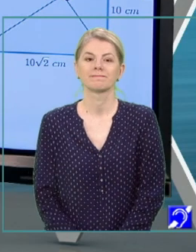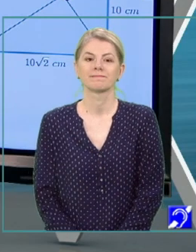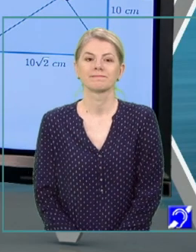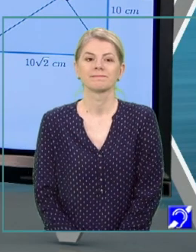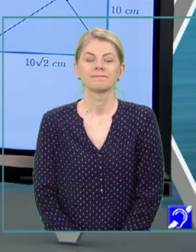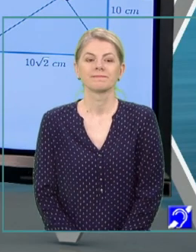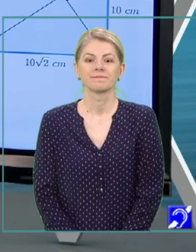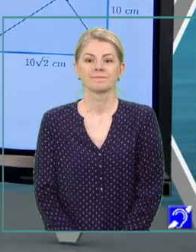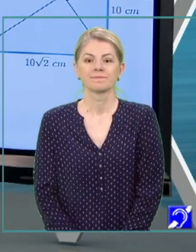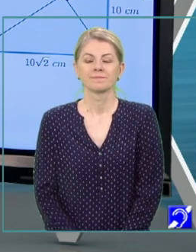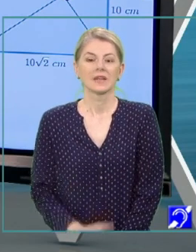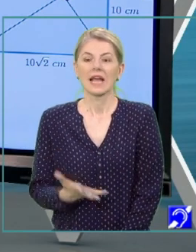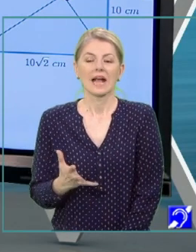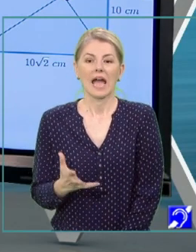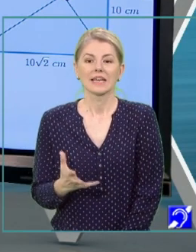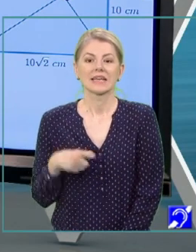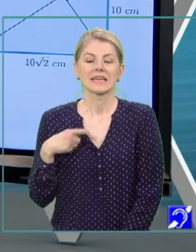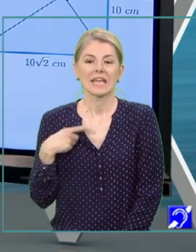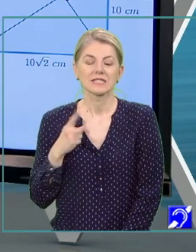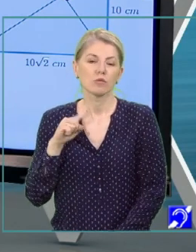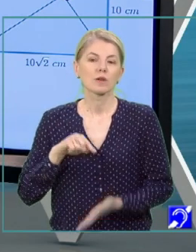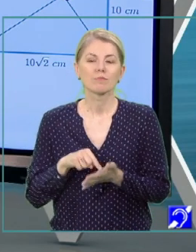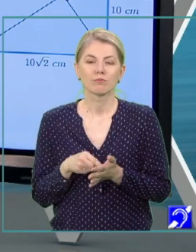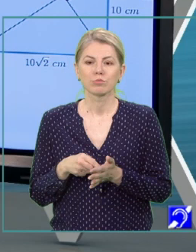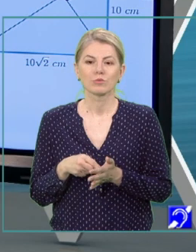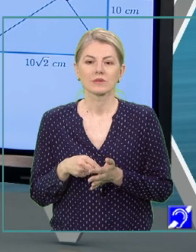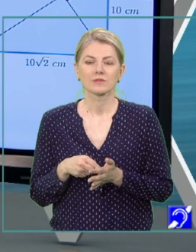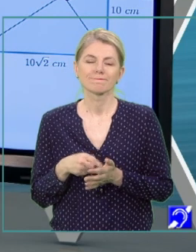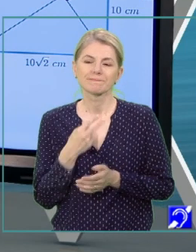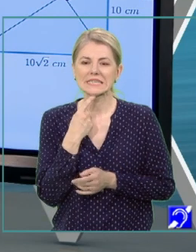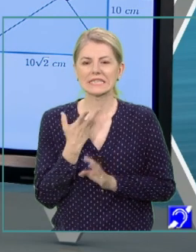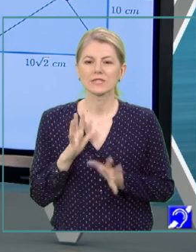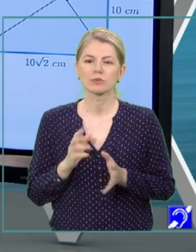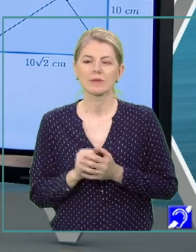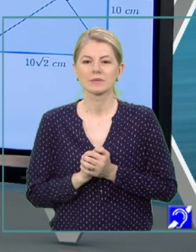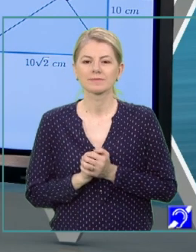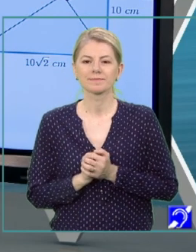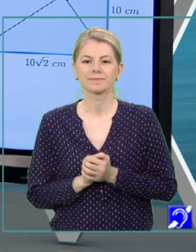această problemă, care este un punct, să spunem,